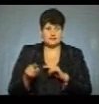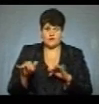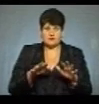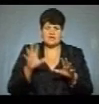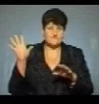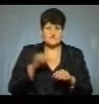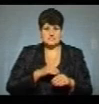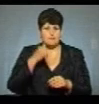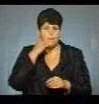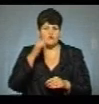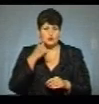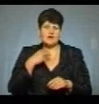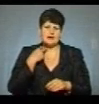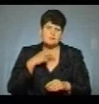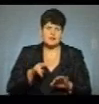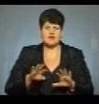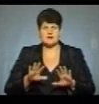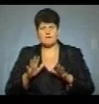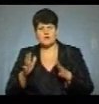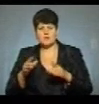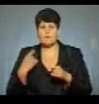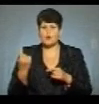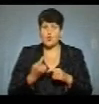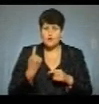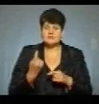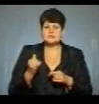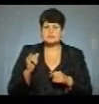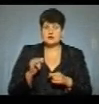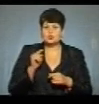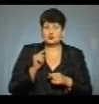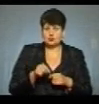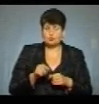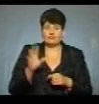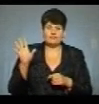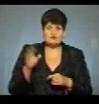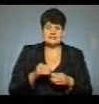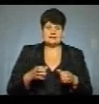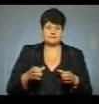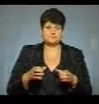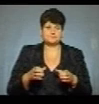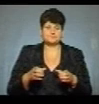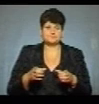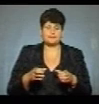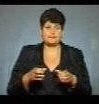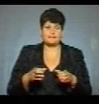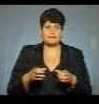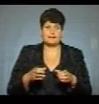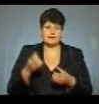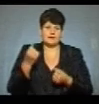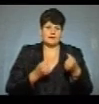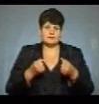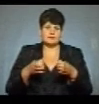всі повідомлення, кримінальні події по області, і тому всі наряди, які заступають